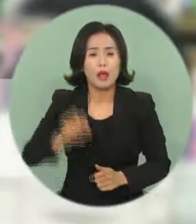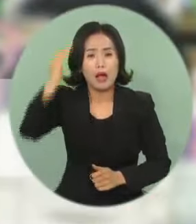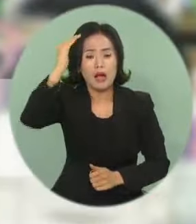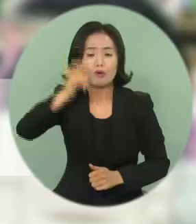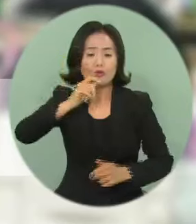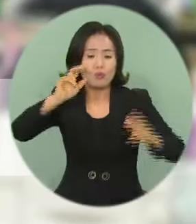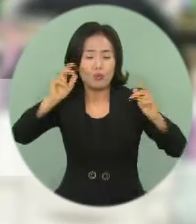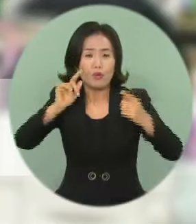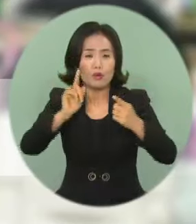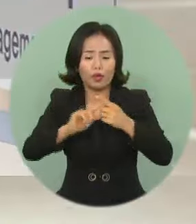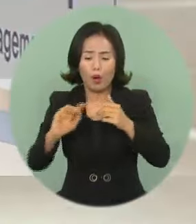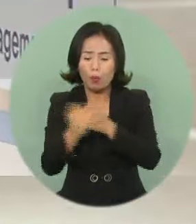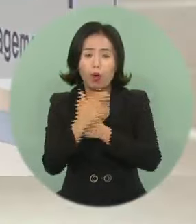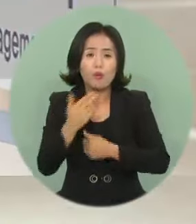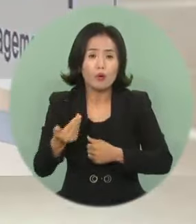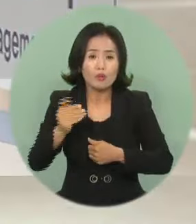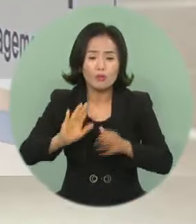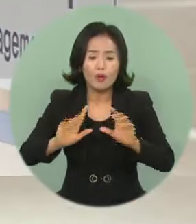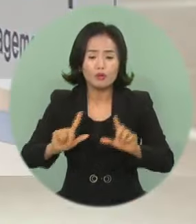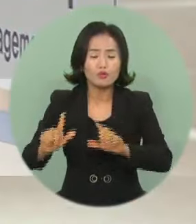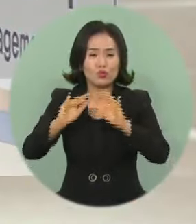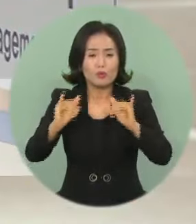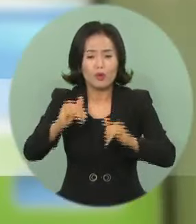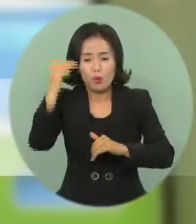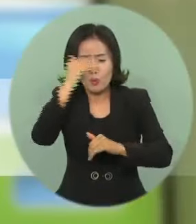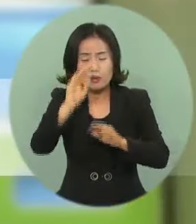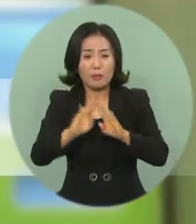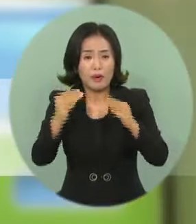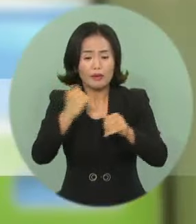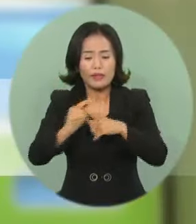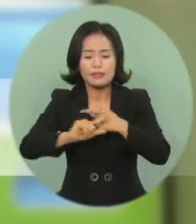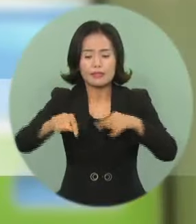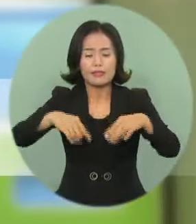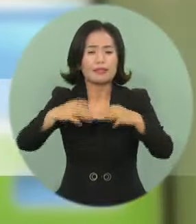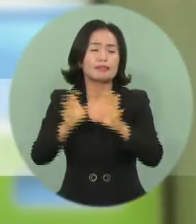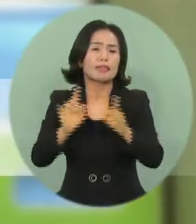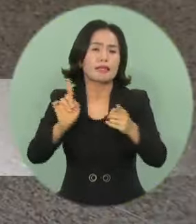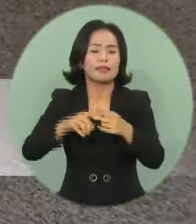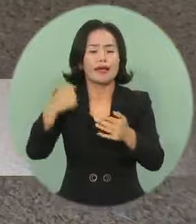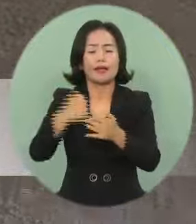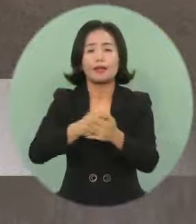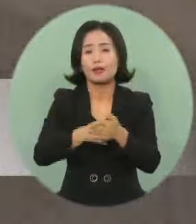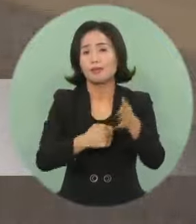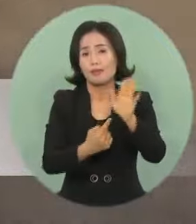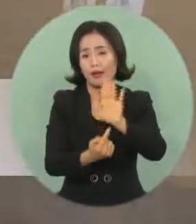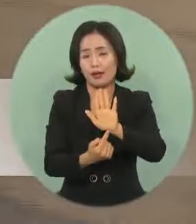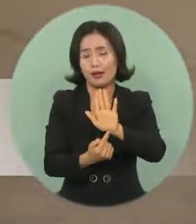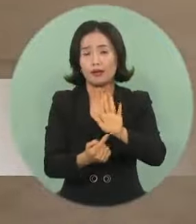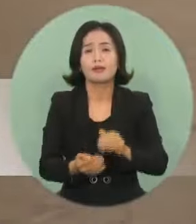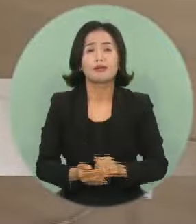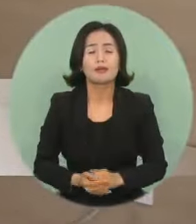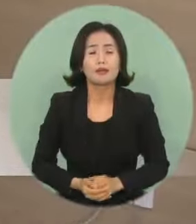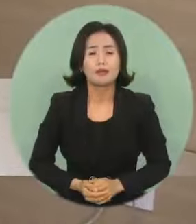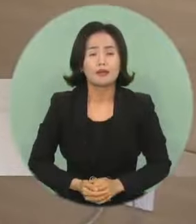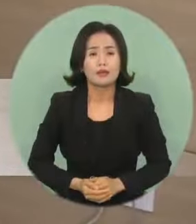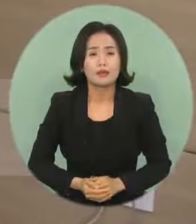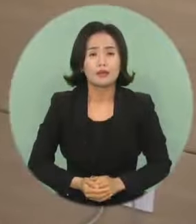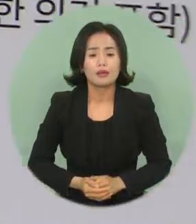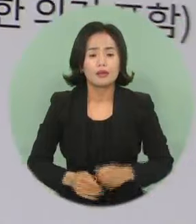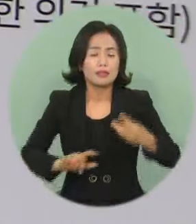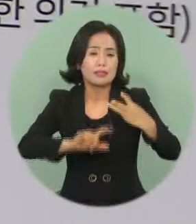한수원이 보완하지 않았지만 주민 공람을 결정한 해당 지자체들에도 유감의 뜻을 전했습니다.